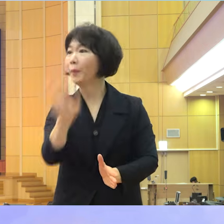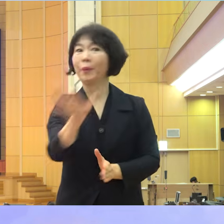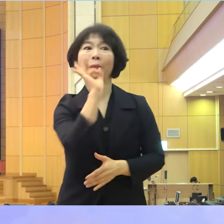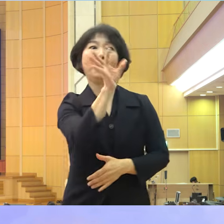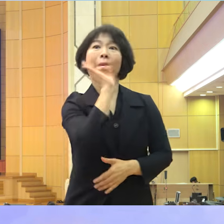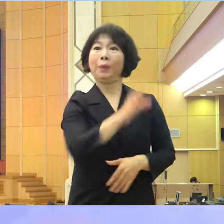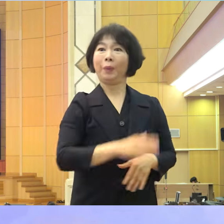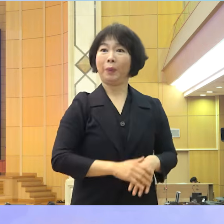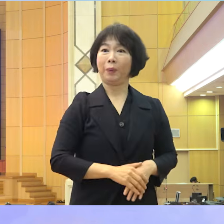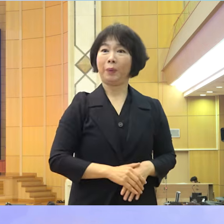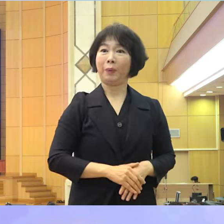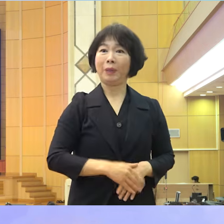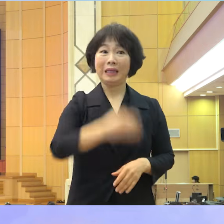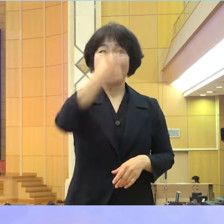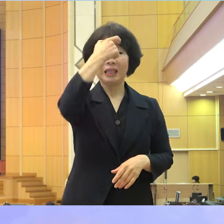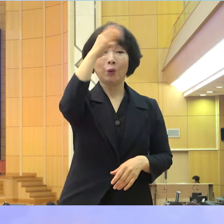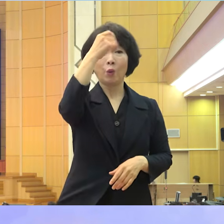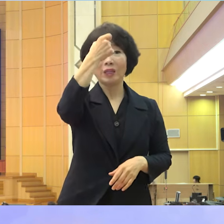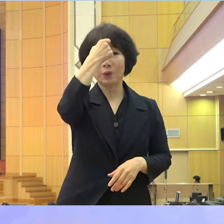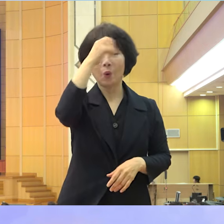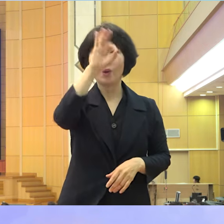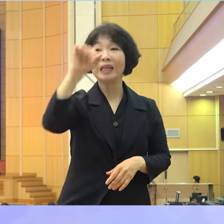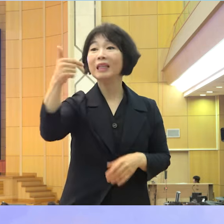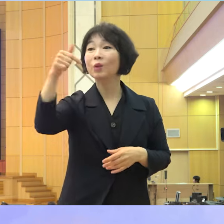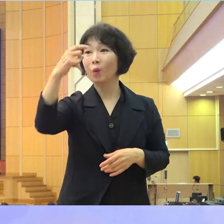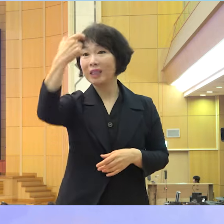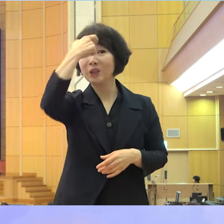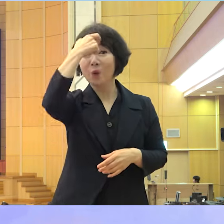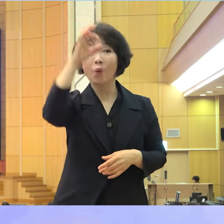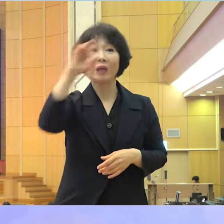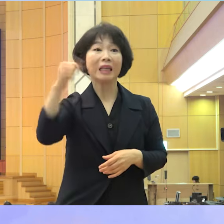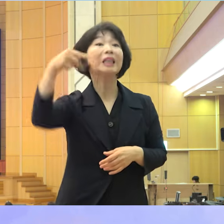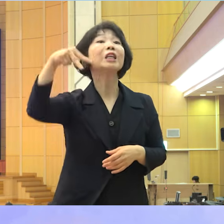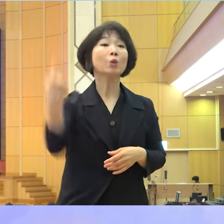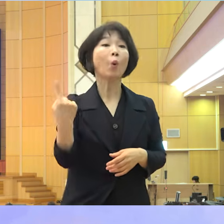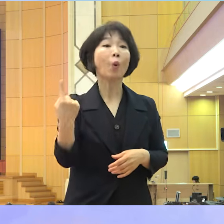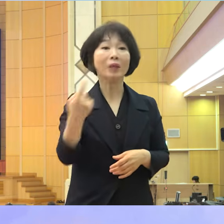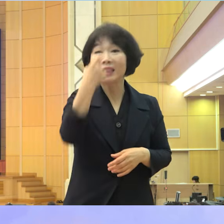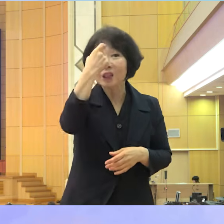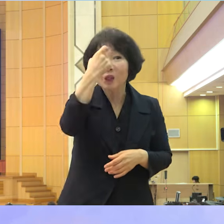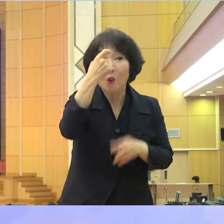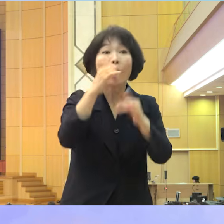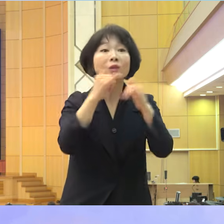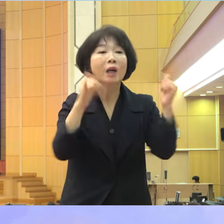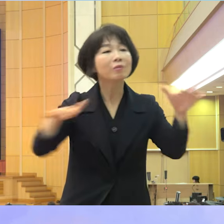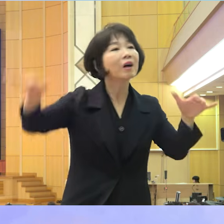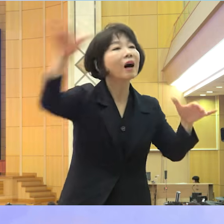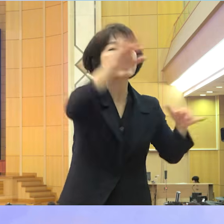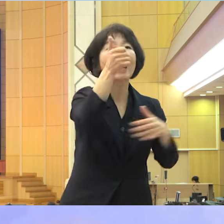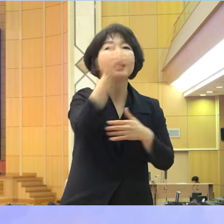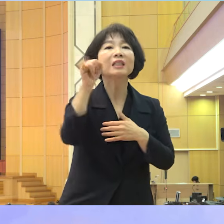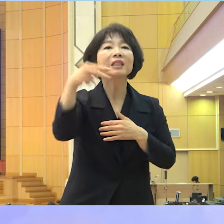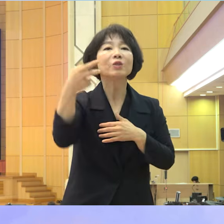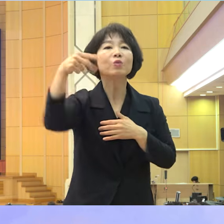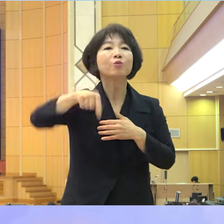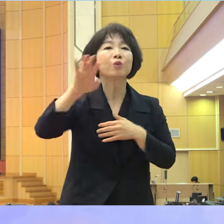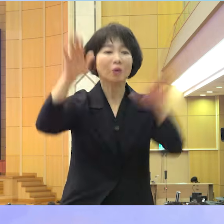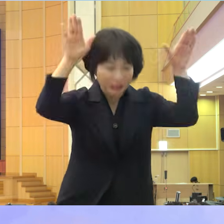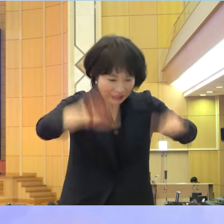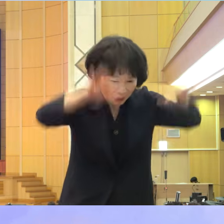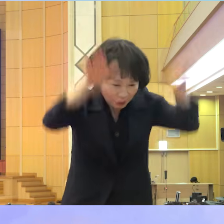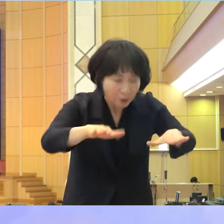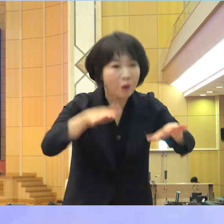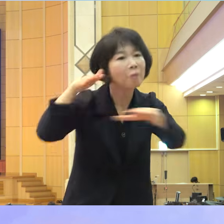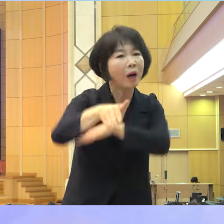같은 경우에는 힌두교라고 하는 게 있는데, 인도 사람들은 한마디로 말하면 90% 이상이 다 힌두교입니다. 그 사람들은